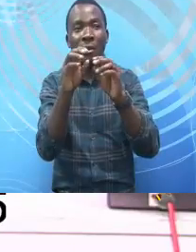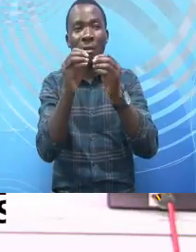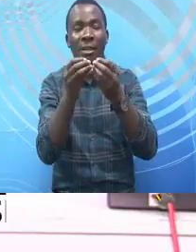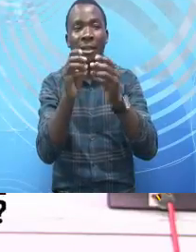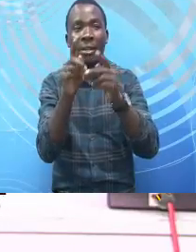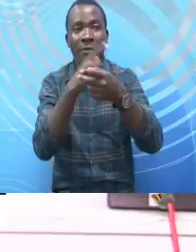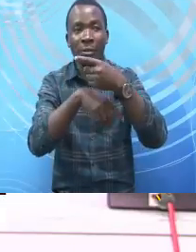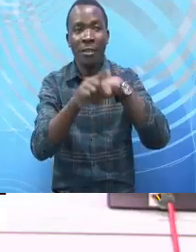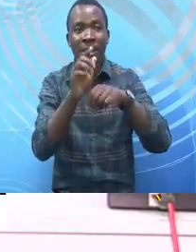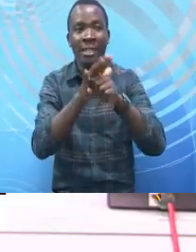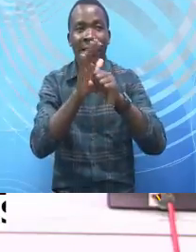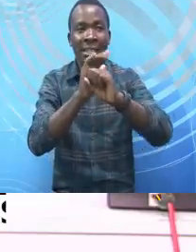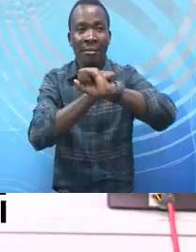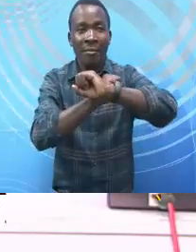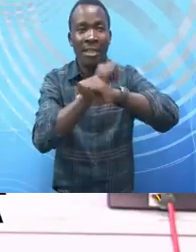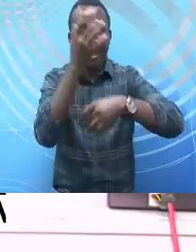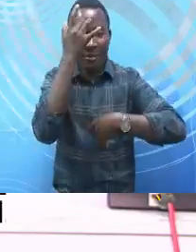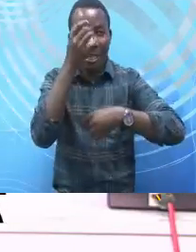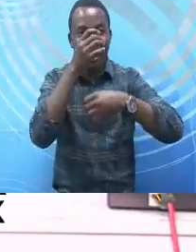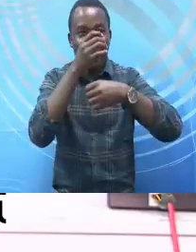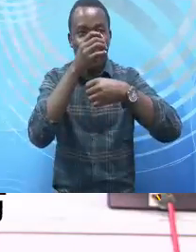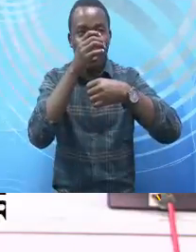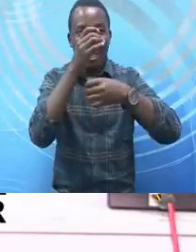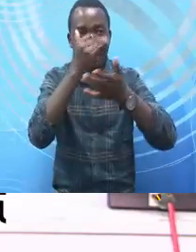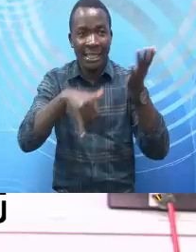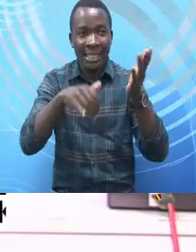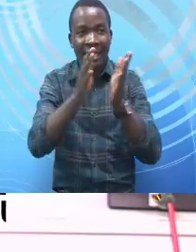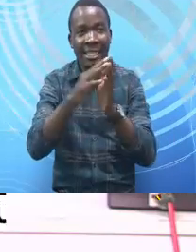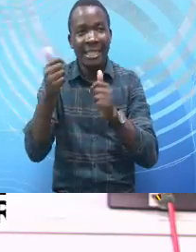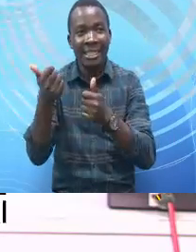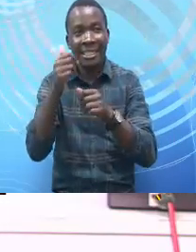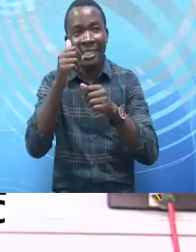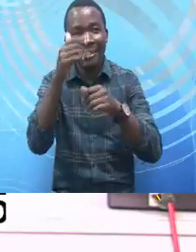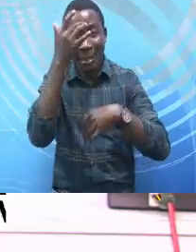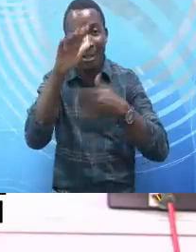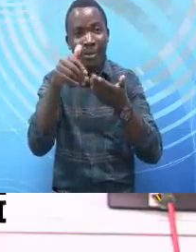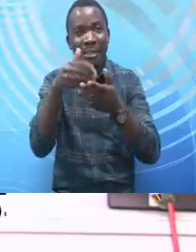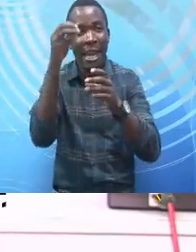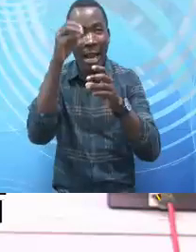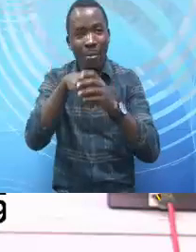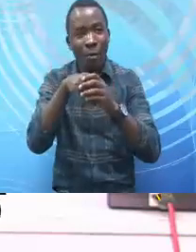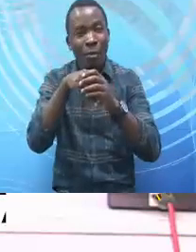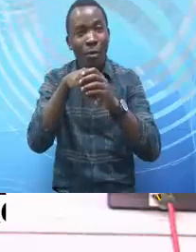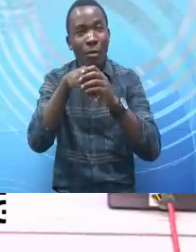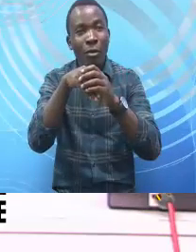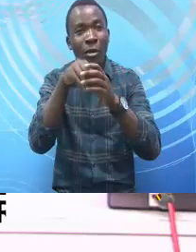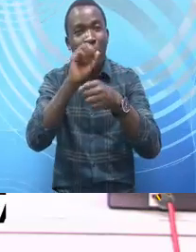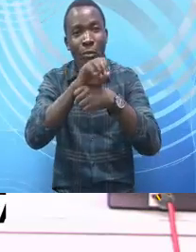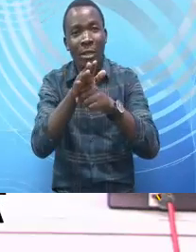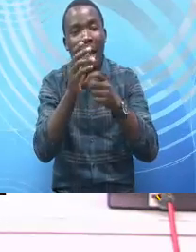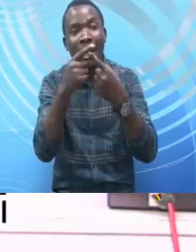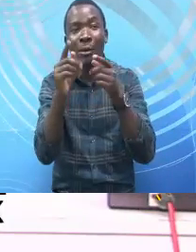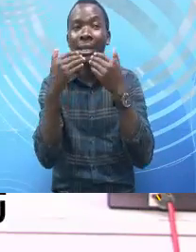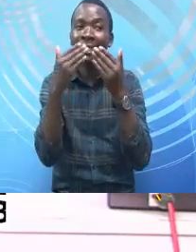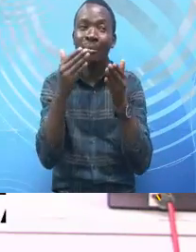kwirinda icyorezo cya SIDA ndetse n'izindi ndwara birumvikana ko n'icyorezo cya coronavirus kiba kijeho hanyuma ndashimira kandi